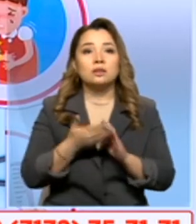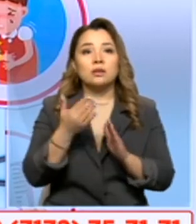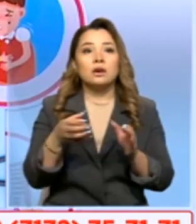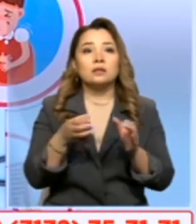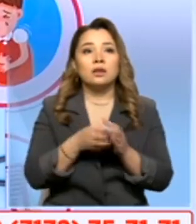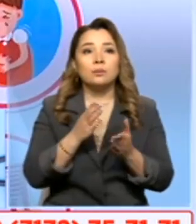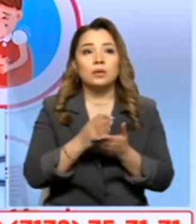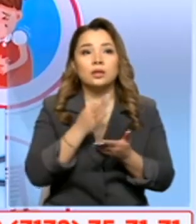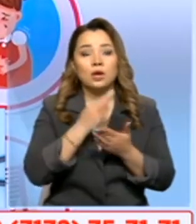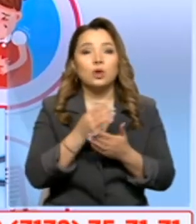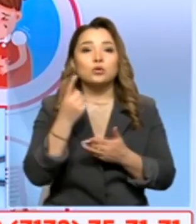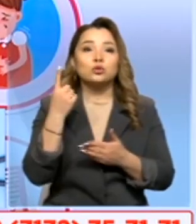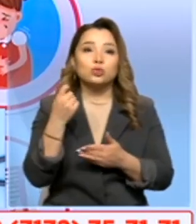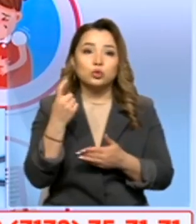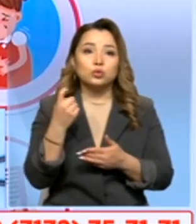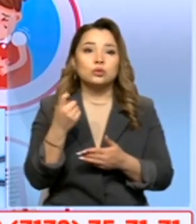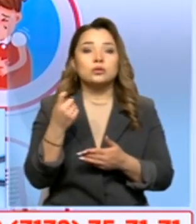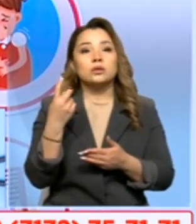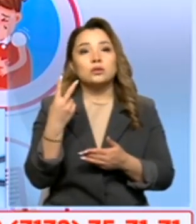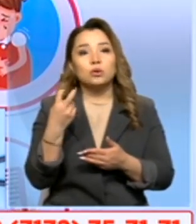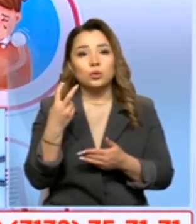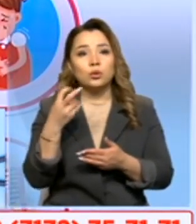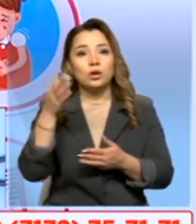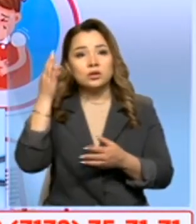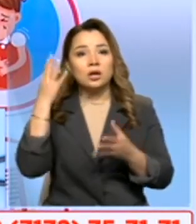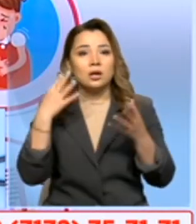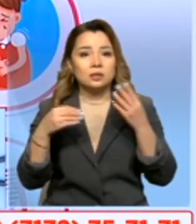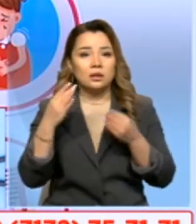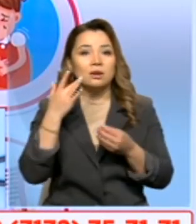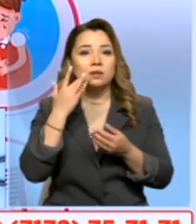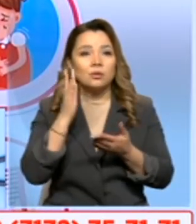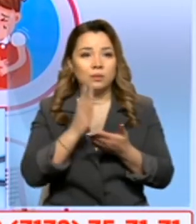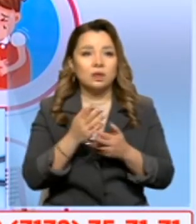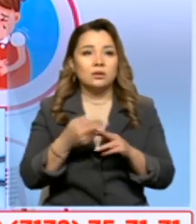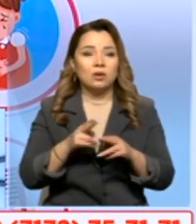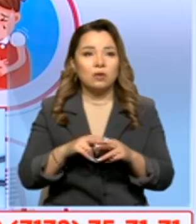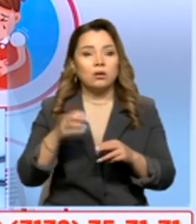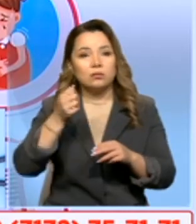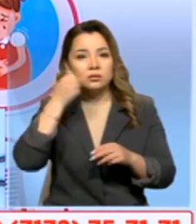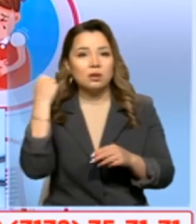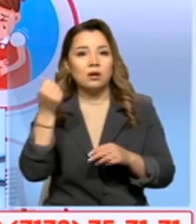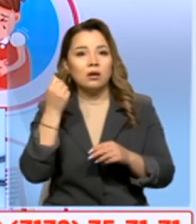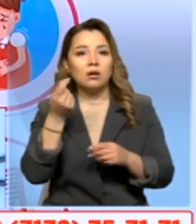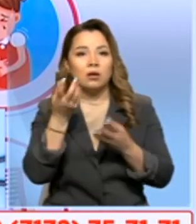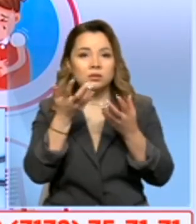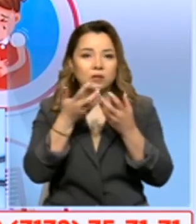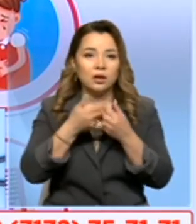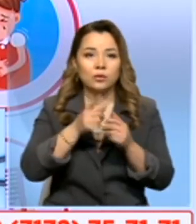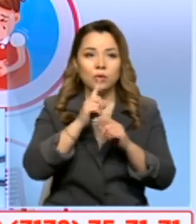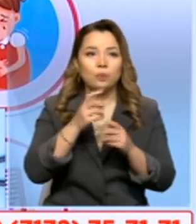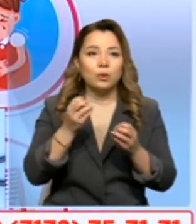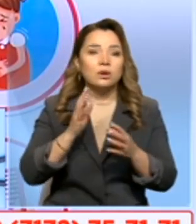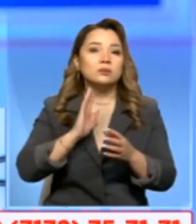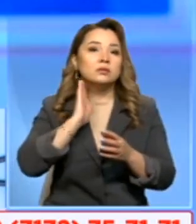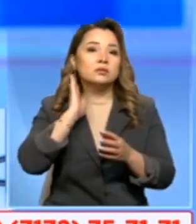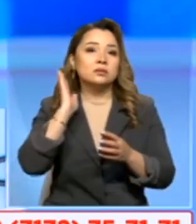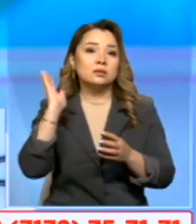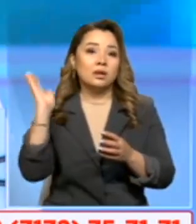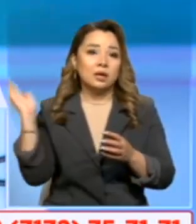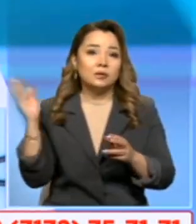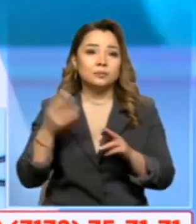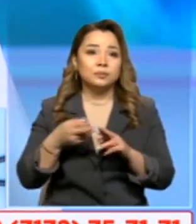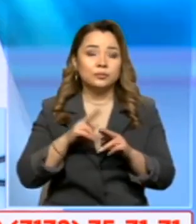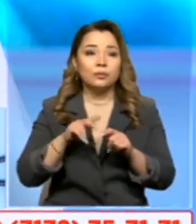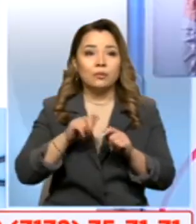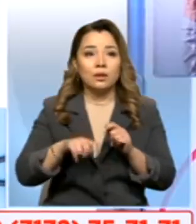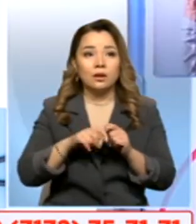бір 100-200 шаш түсіп тұру керек. Ол енді ешкім отырып алып шашын талшықтап не істемейді ғой. Қолыңызды шашқа былай